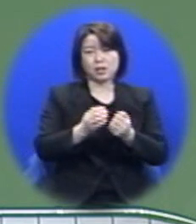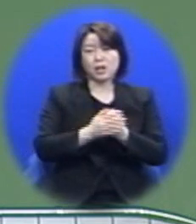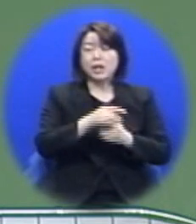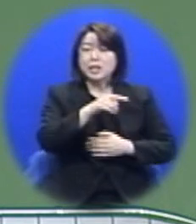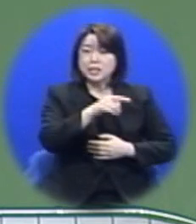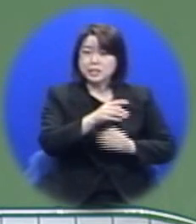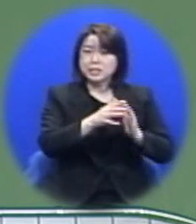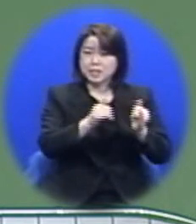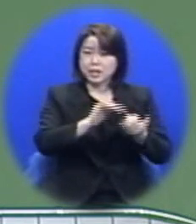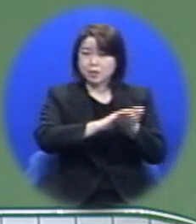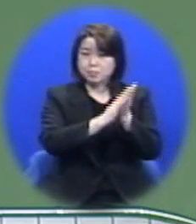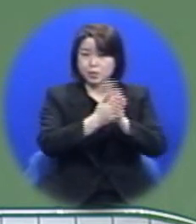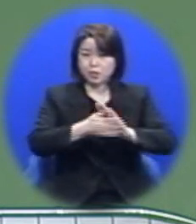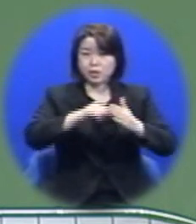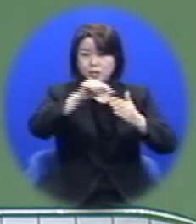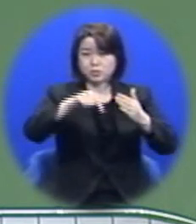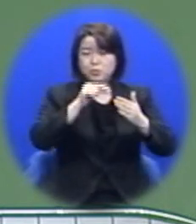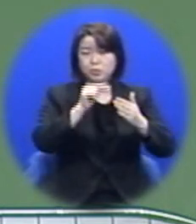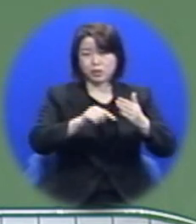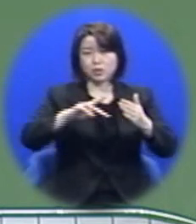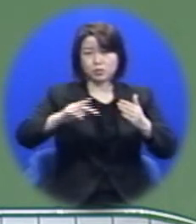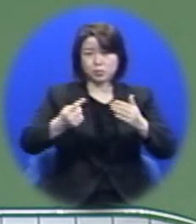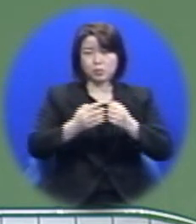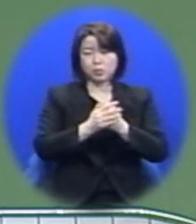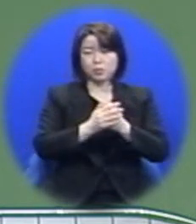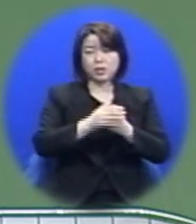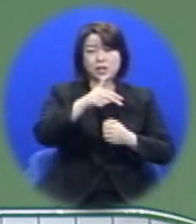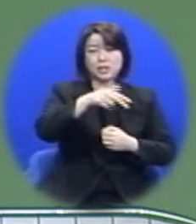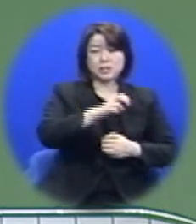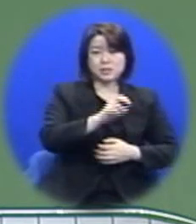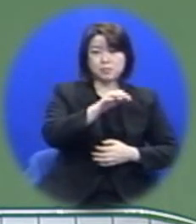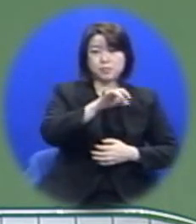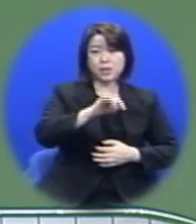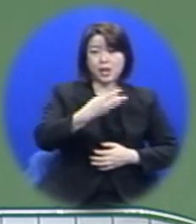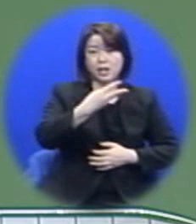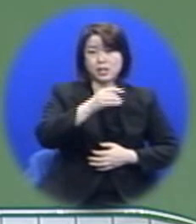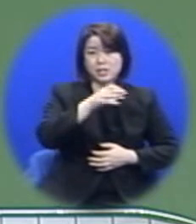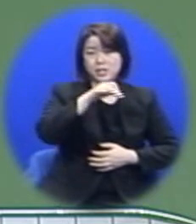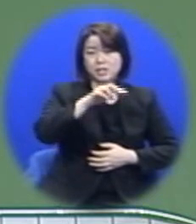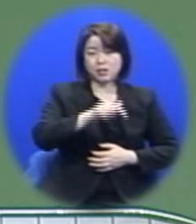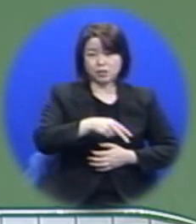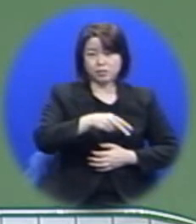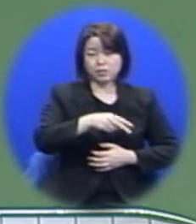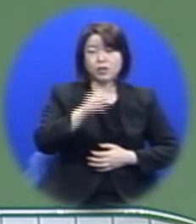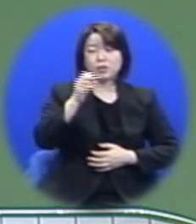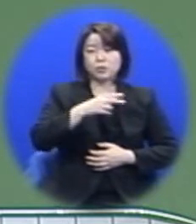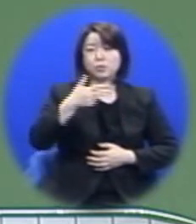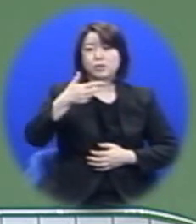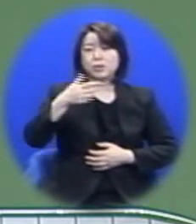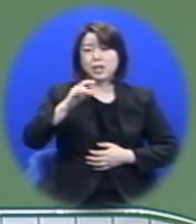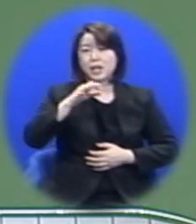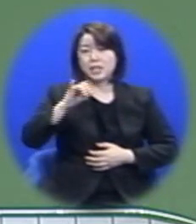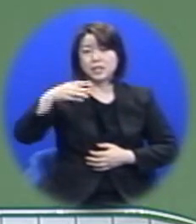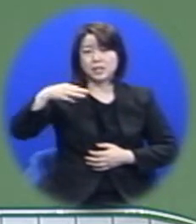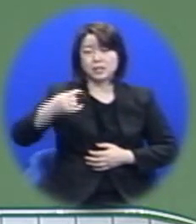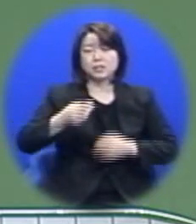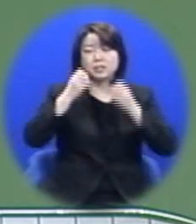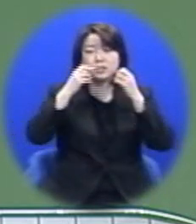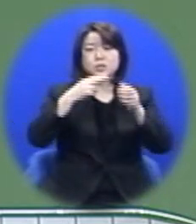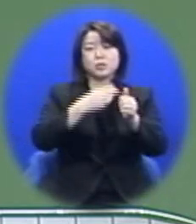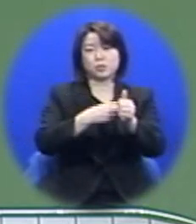바로 그 짐 엘리엇과 그리고 네이트 선교사가 있습니다.